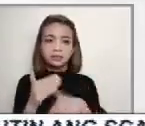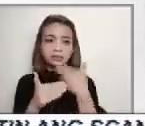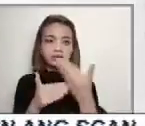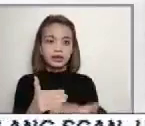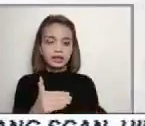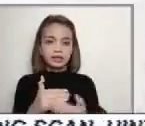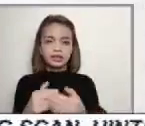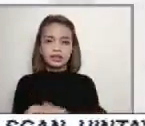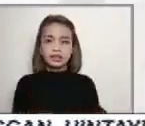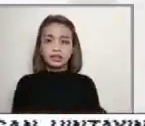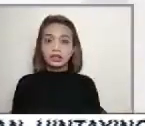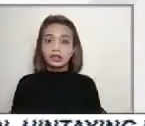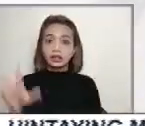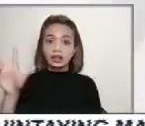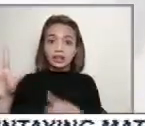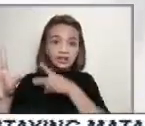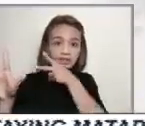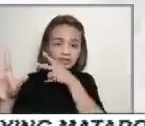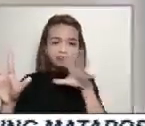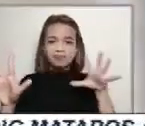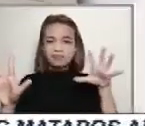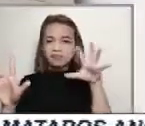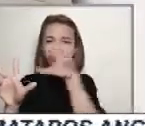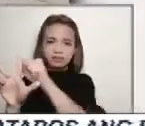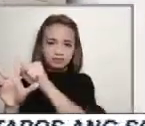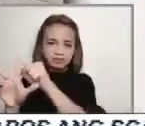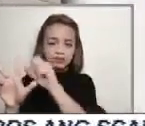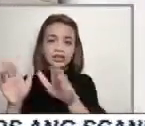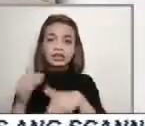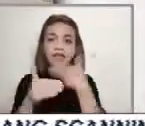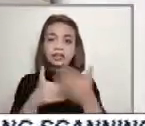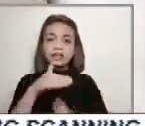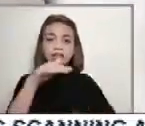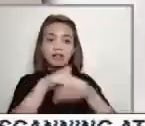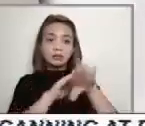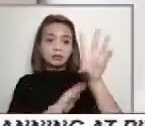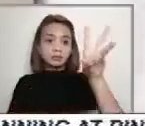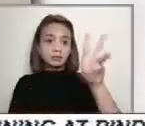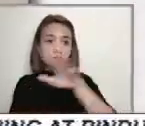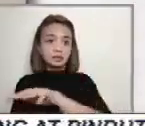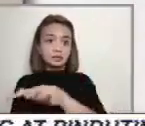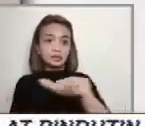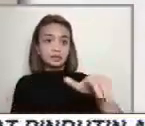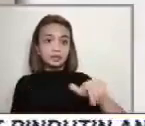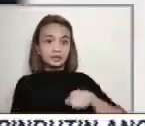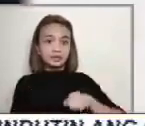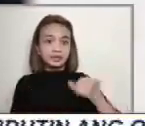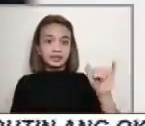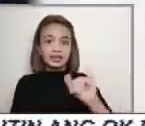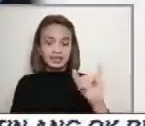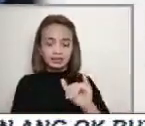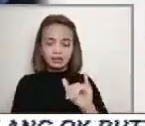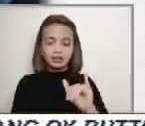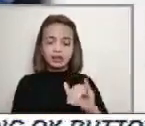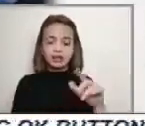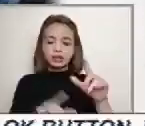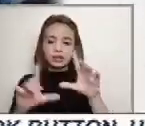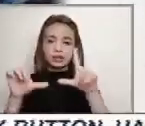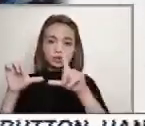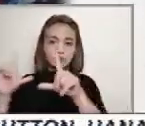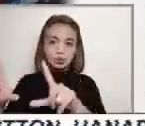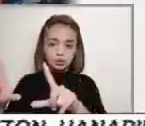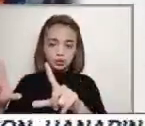may estimated street value na 1 milyong piso. 3 drug suspect ang arestado sa bypass operation ng Quezon City Police